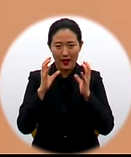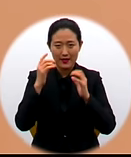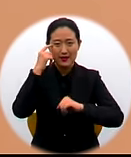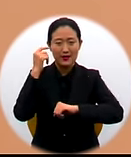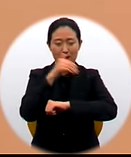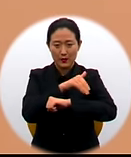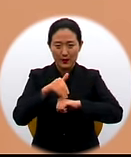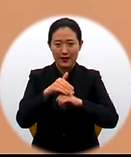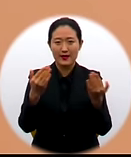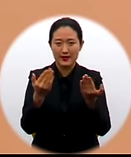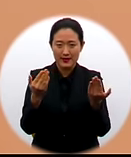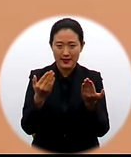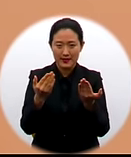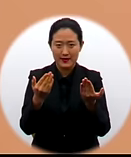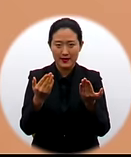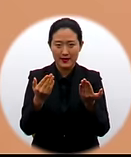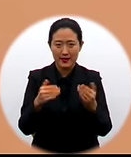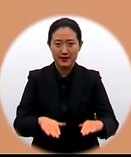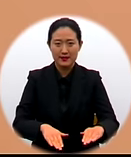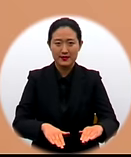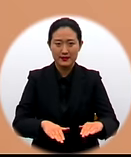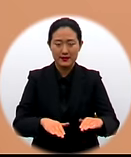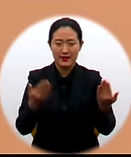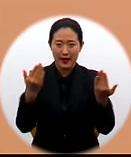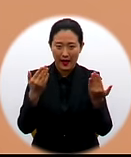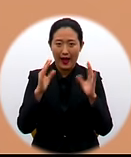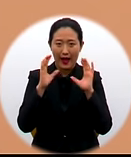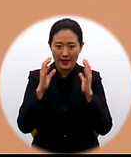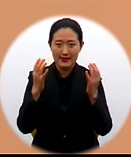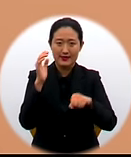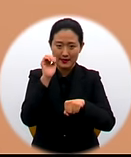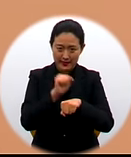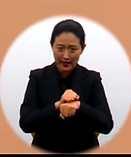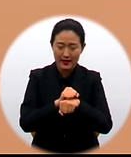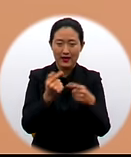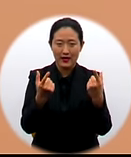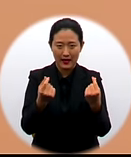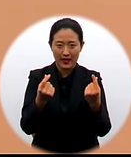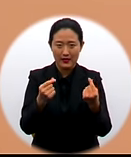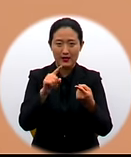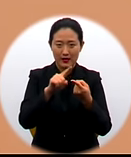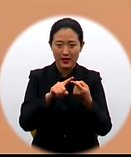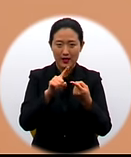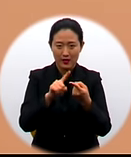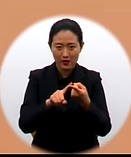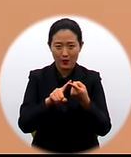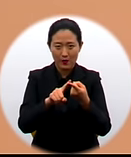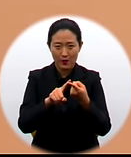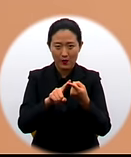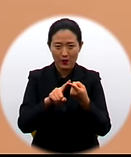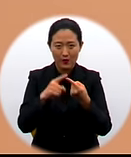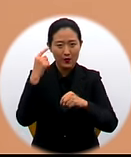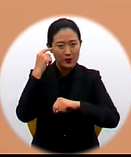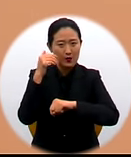진로라고 하면 아예 적성, 그리고 뭐 아이가 잘하는 것들, 이런 것들을 먼저 숙지하고 이걸 바탕으로 진로를 설계하는 게